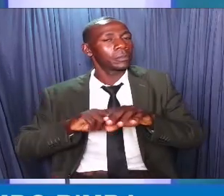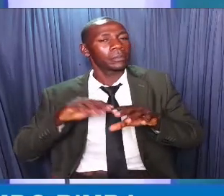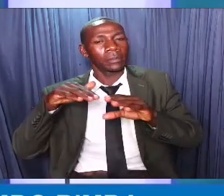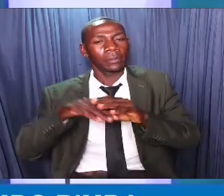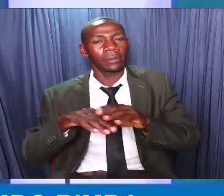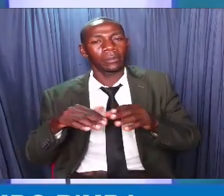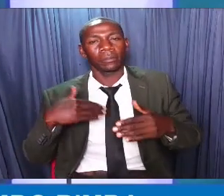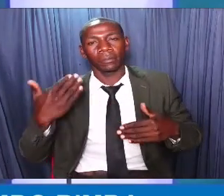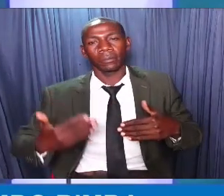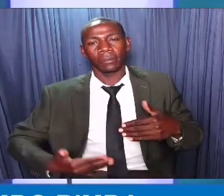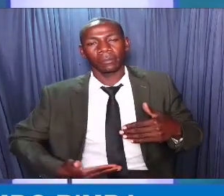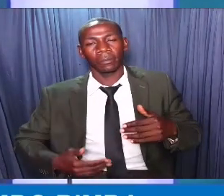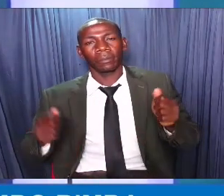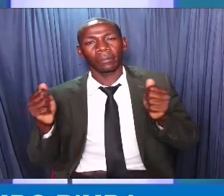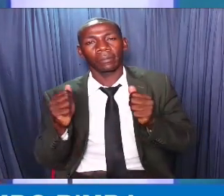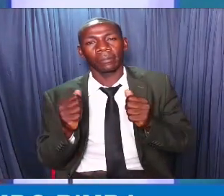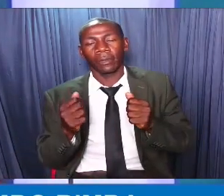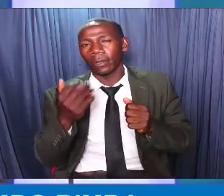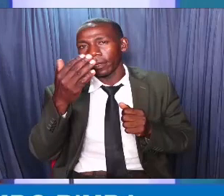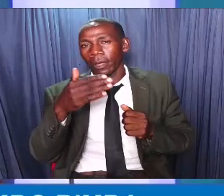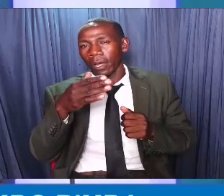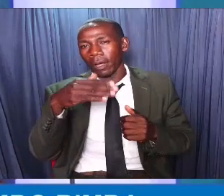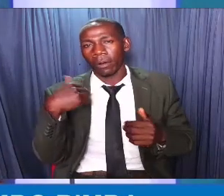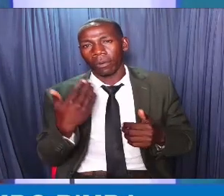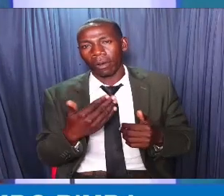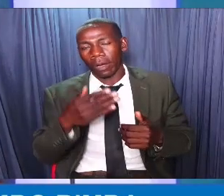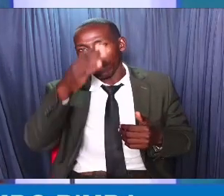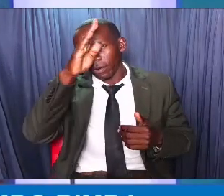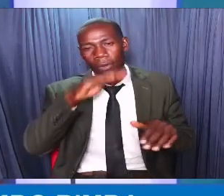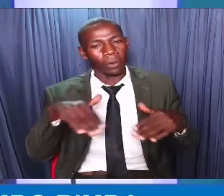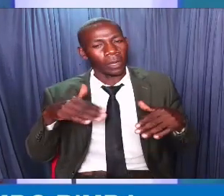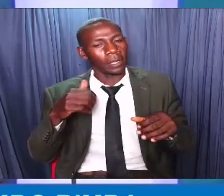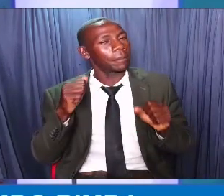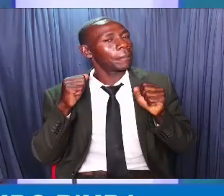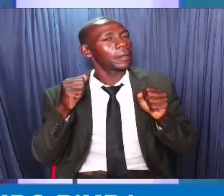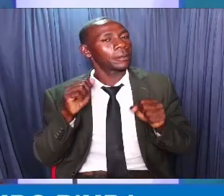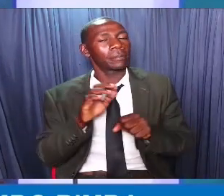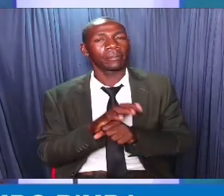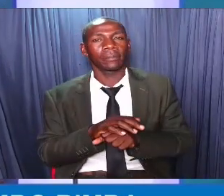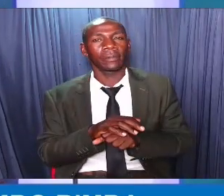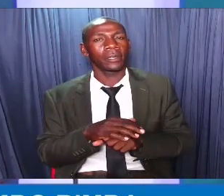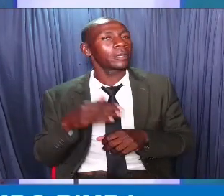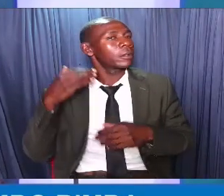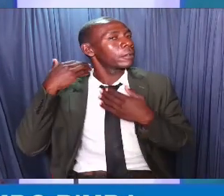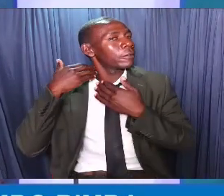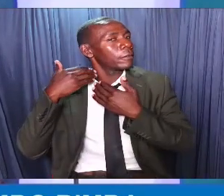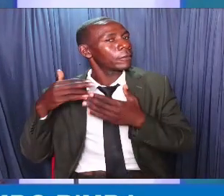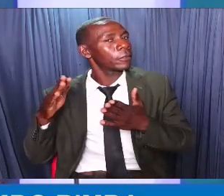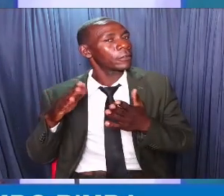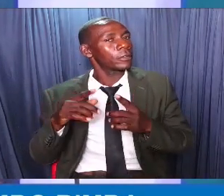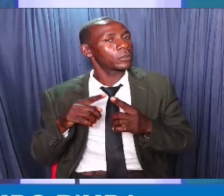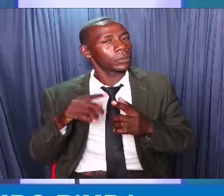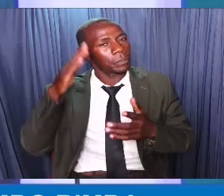Ah. Really? Kwa nini Mungu wetu anafanya haya? Why is our God doing all this? Ili hata kama ulikata tamaa anga. That even